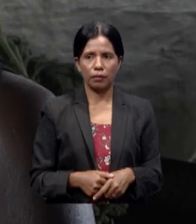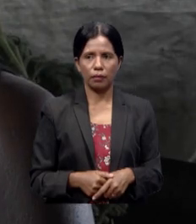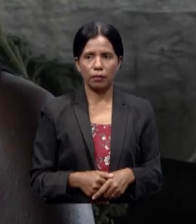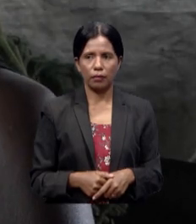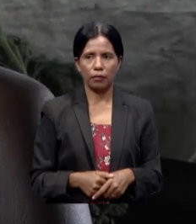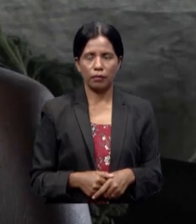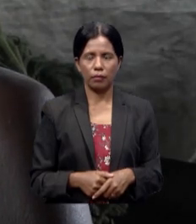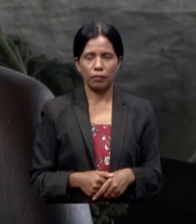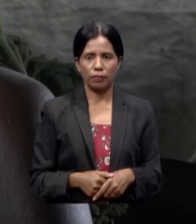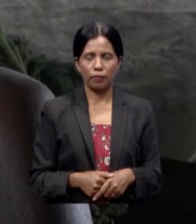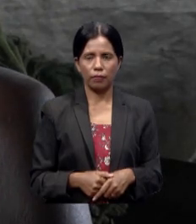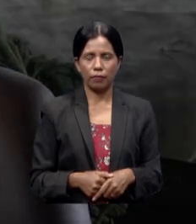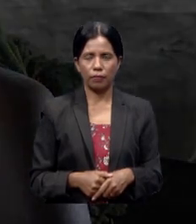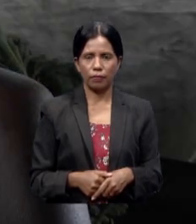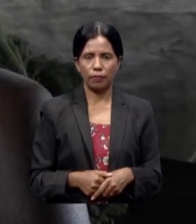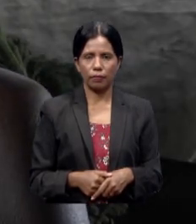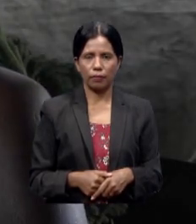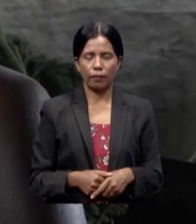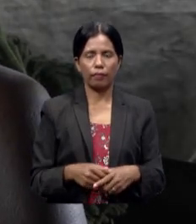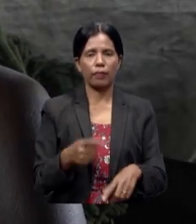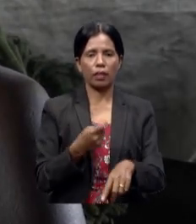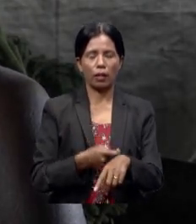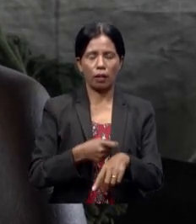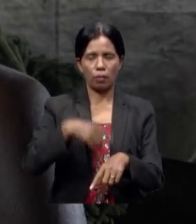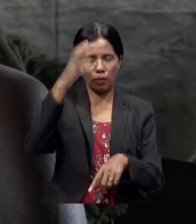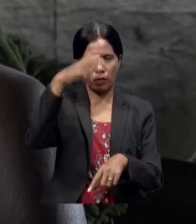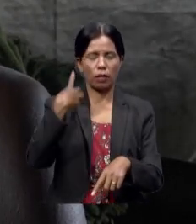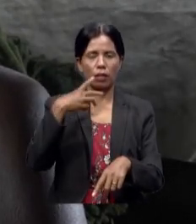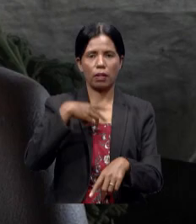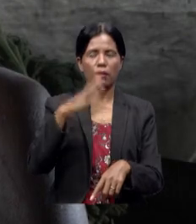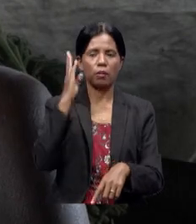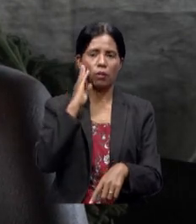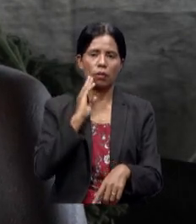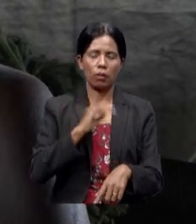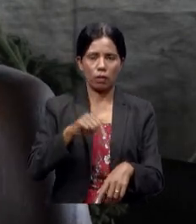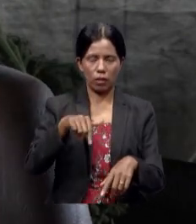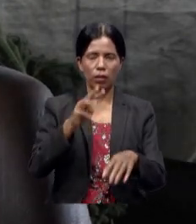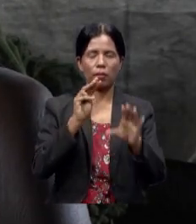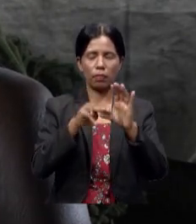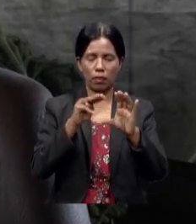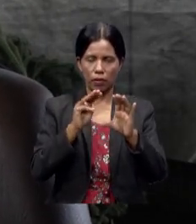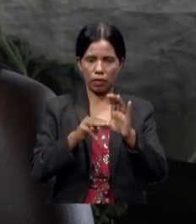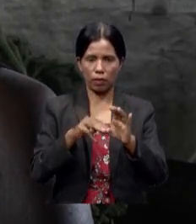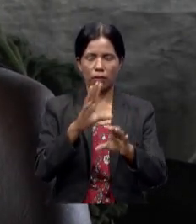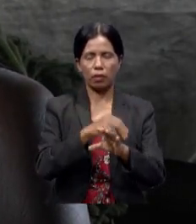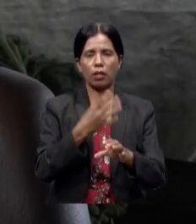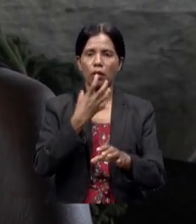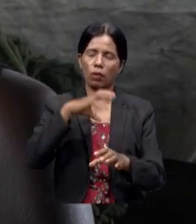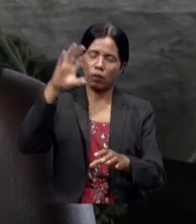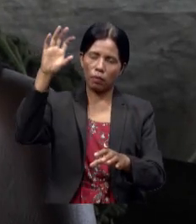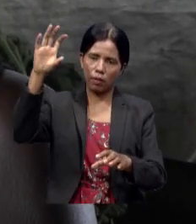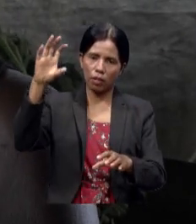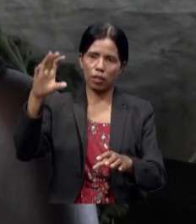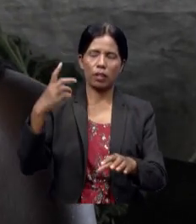Tempo udan tahu kami pokokan di ya merkado laran tahu moto kado tempo loro mana sagus tu serne